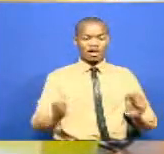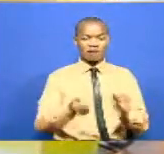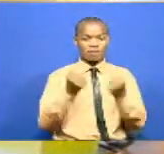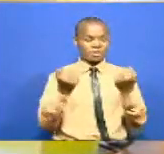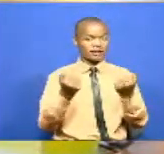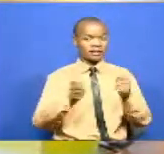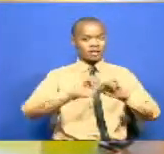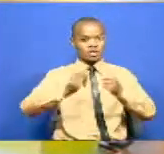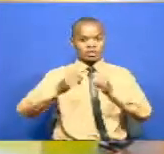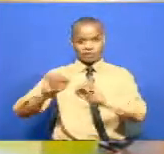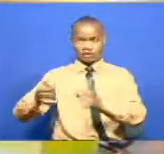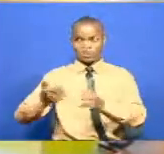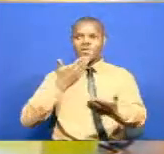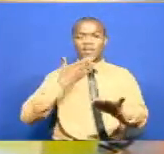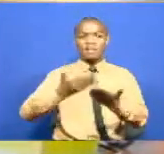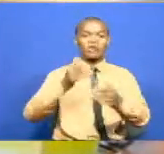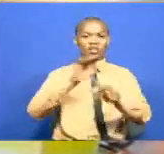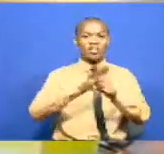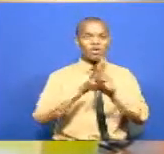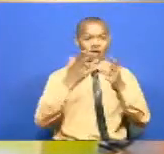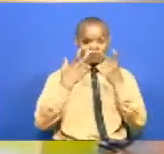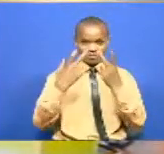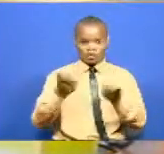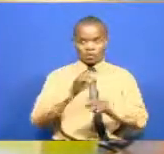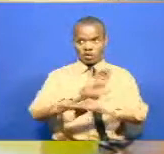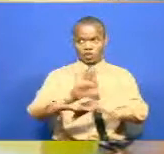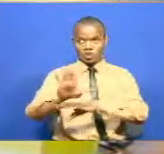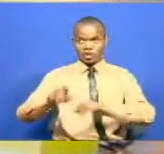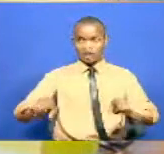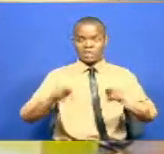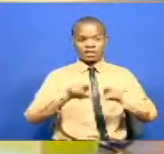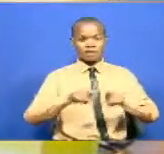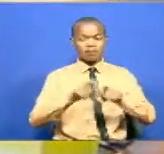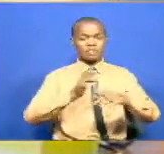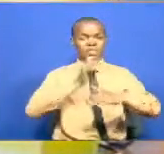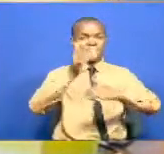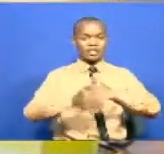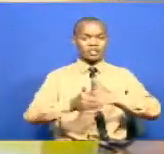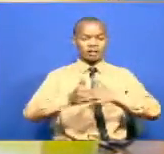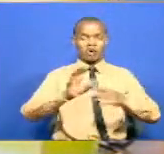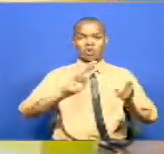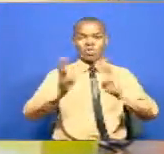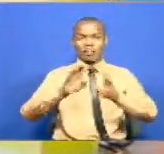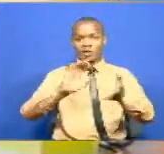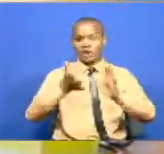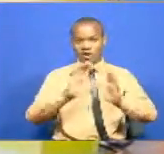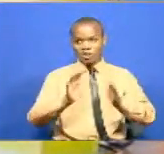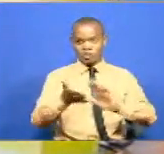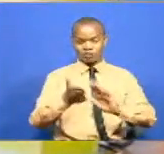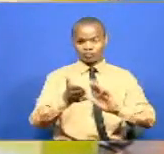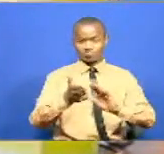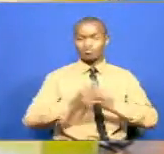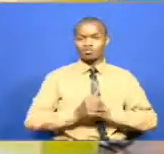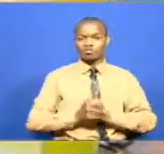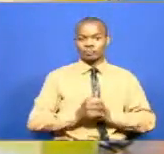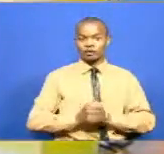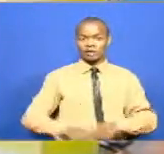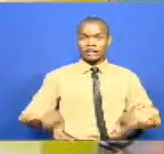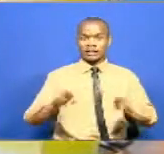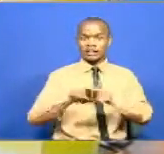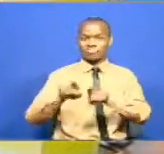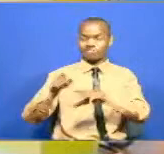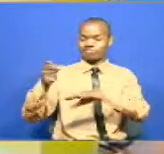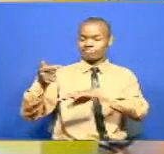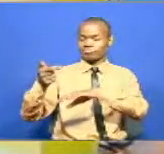ya wanahabari. Nasema asante sana kwa utazamaji wako na kuacha na mwenzangu Tili Umako akujuze kulikoni katika idara